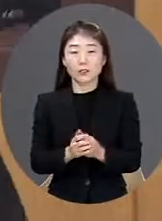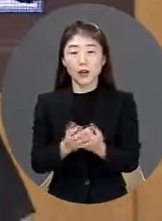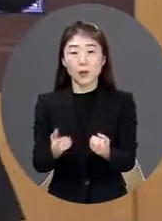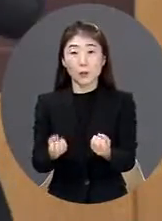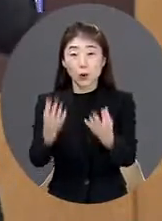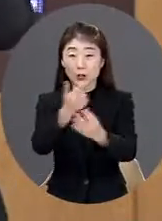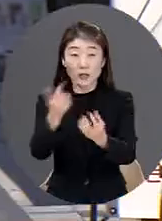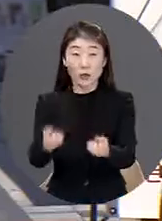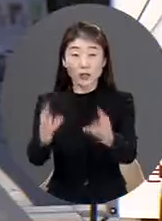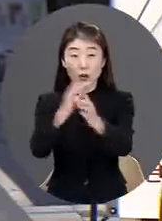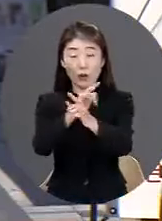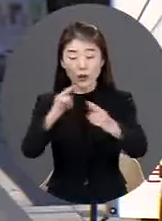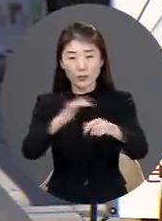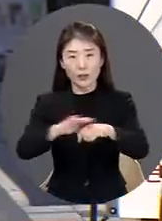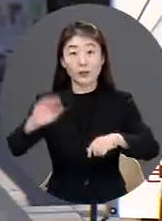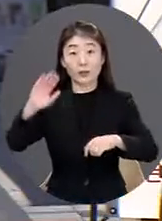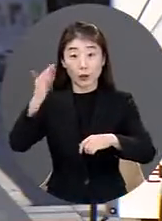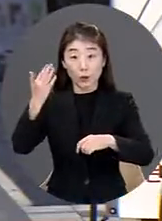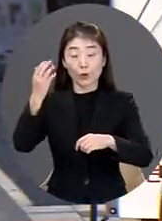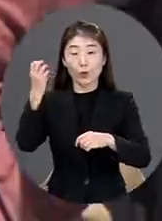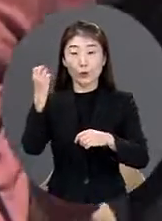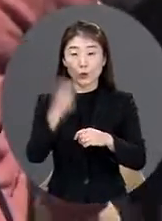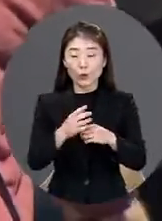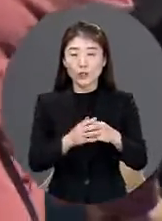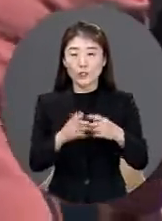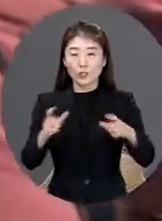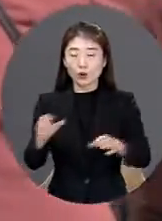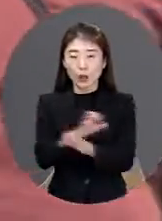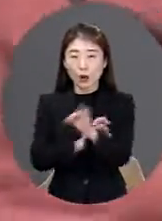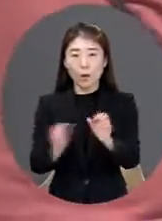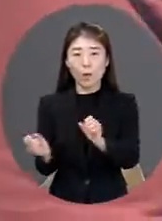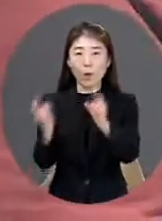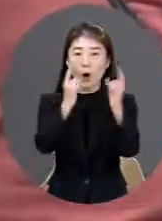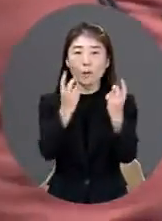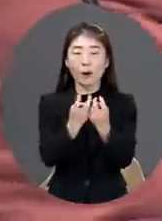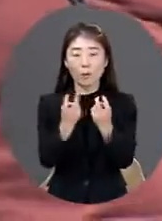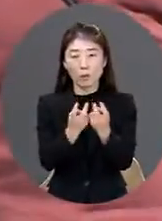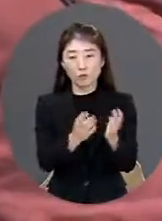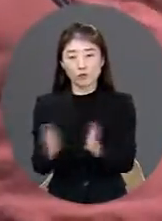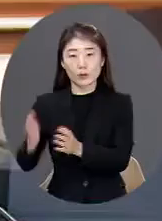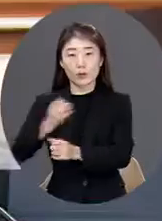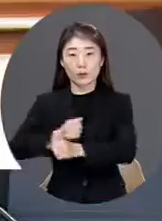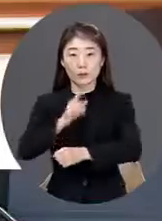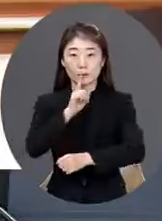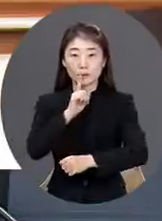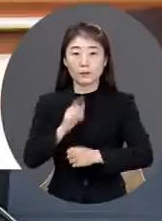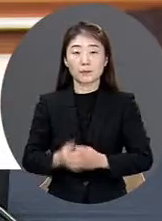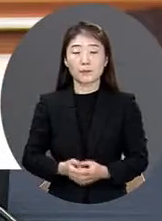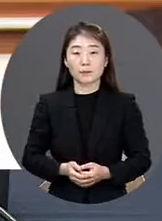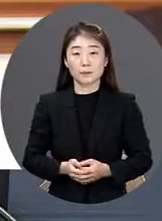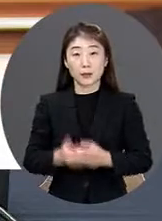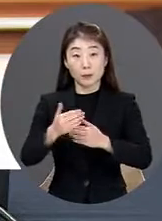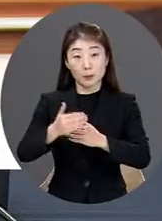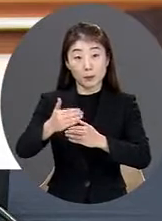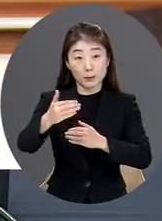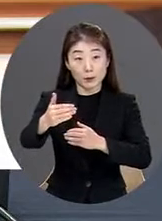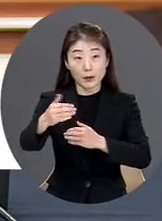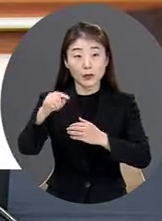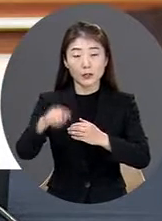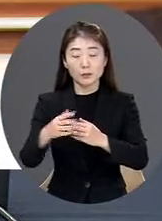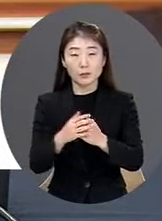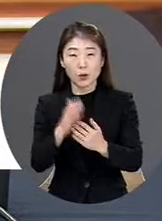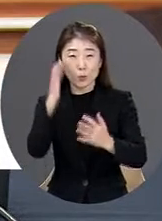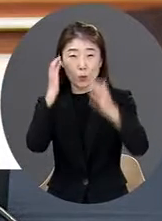축제가 정상적으로 열리고 지역 상권 활성화 방안도 마련될 예정입니다. 단계별로 시설별로 방역 수칙들이 복잡하게 되어